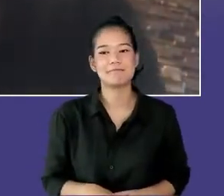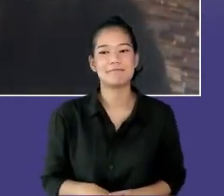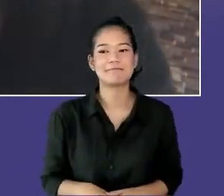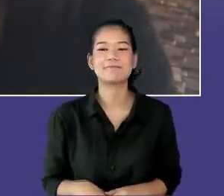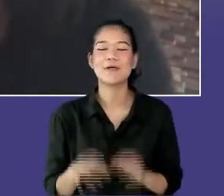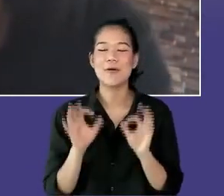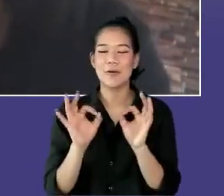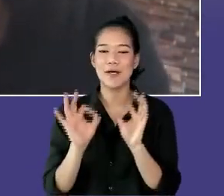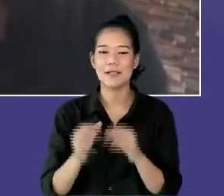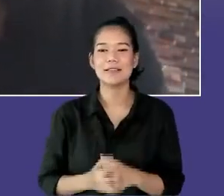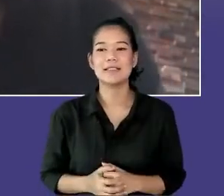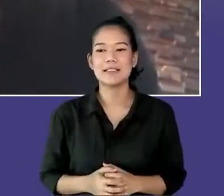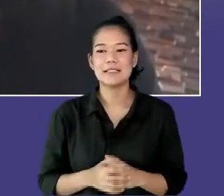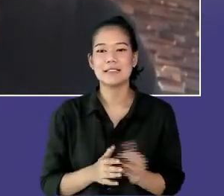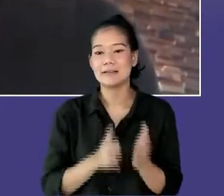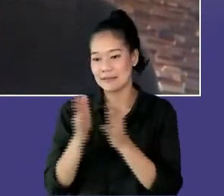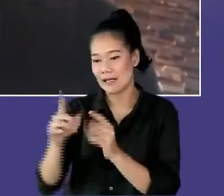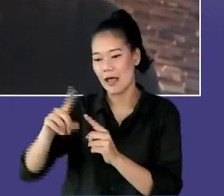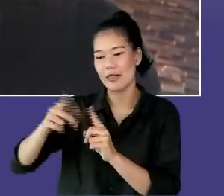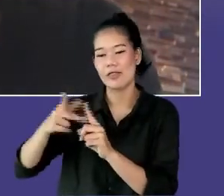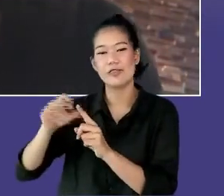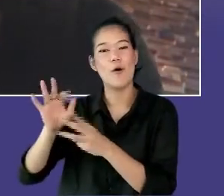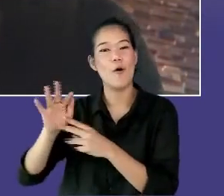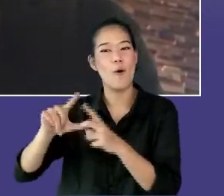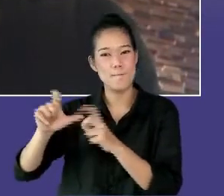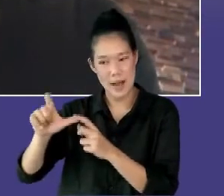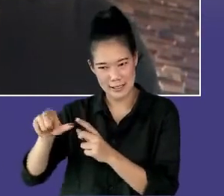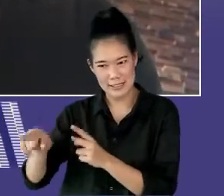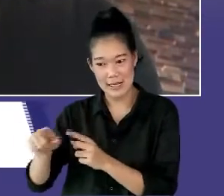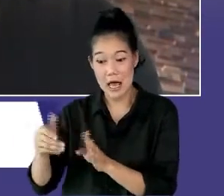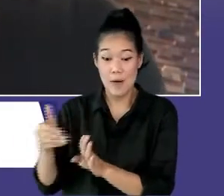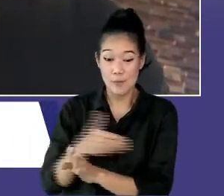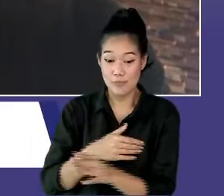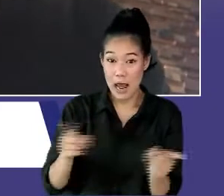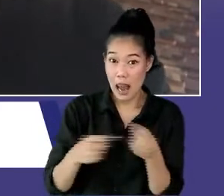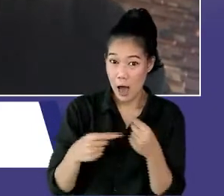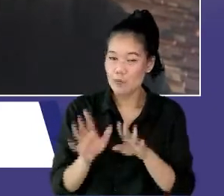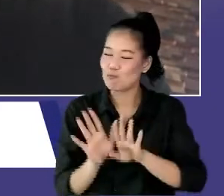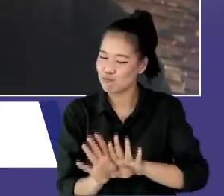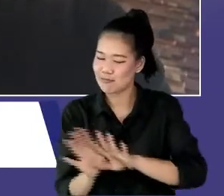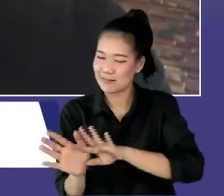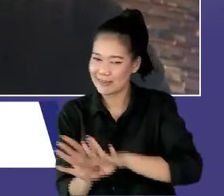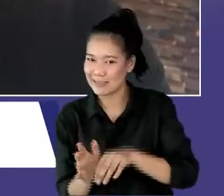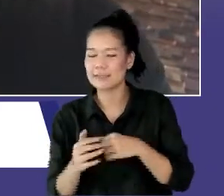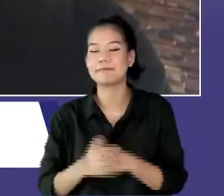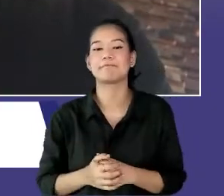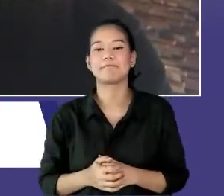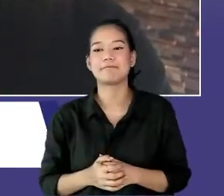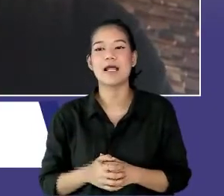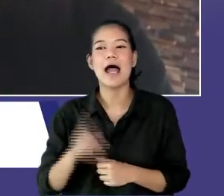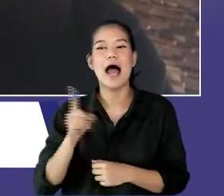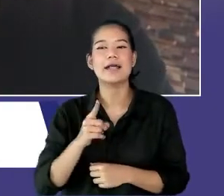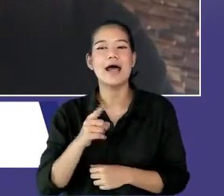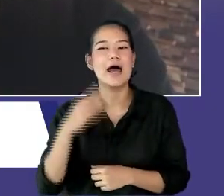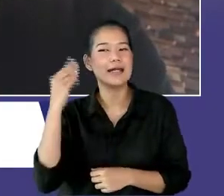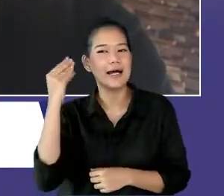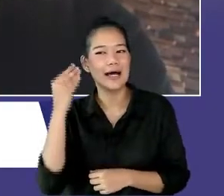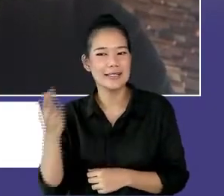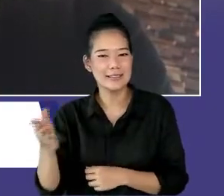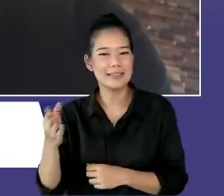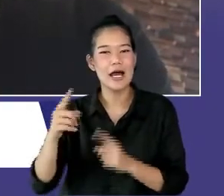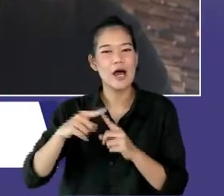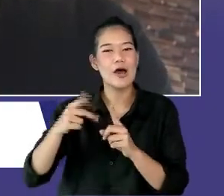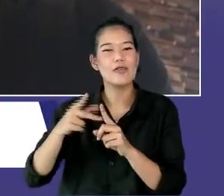dong. Oke, saya sekarang ke Mas Thomas ini ya, sebelum membahas lagunya. Ini kita dengerin dulu yuk,